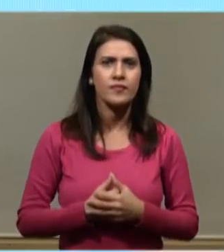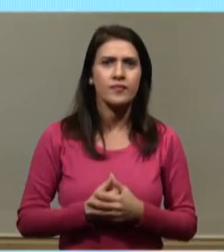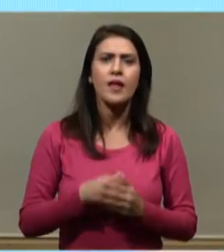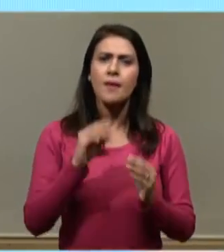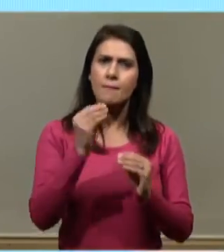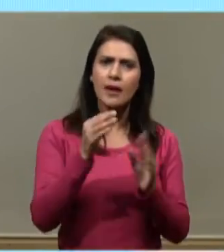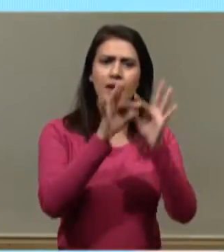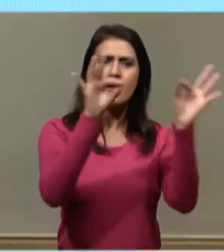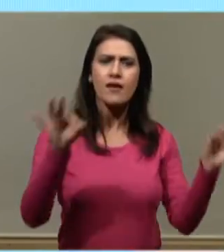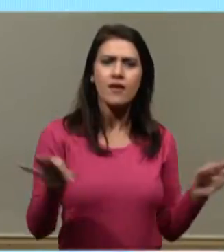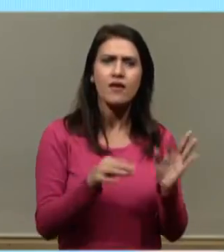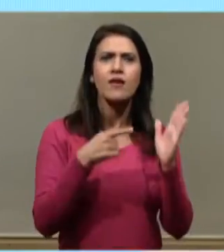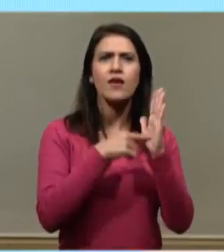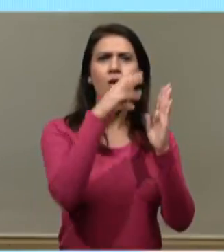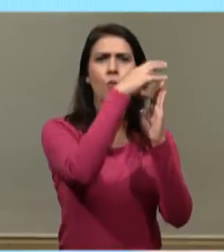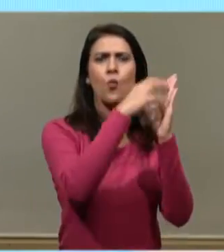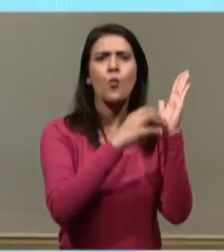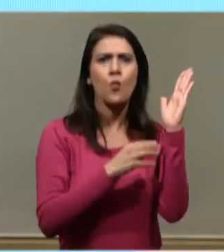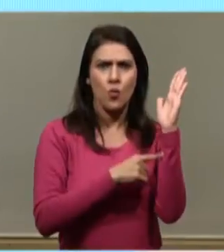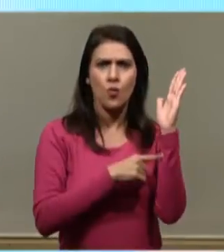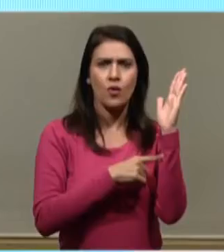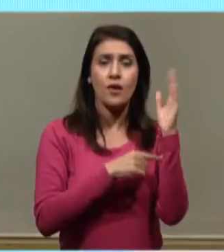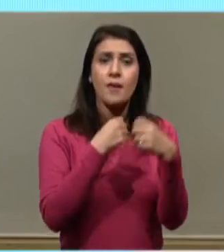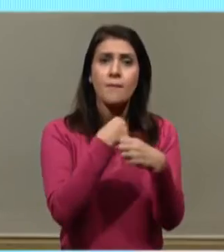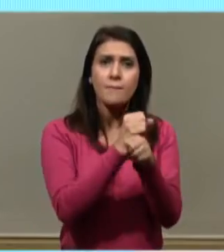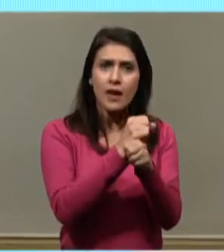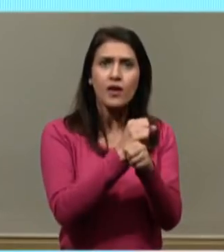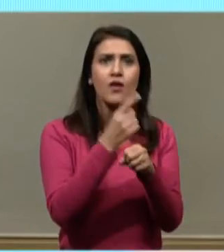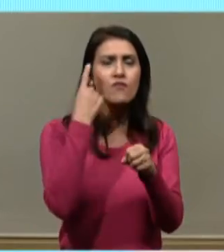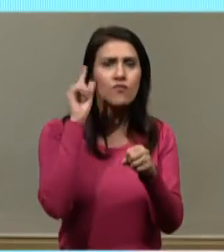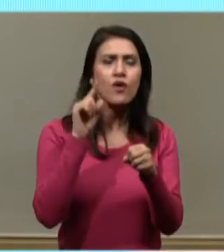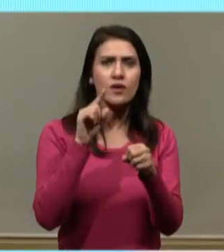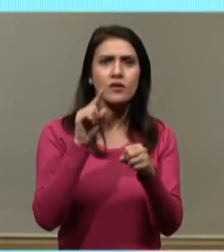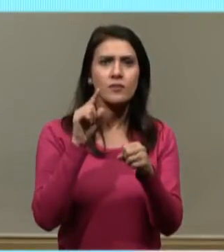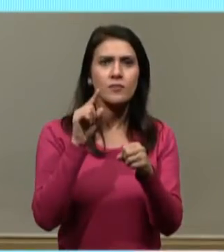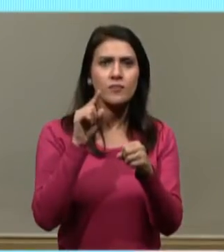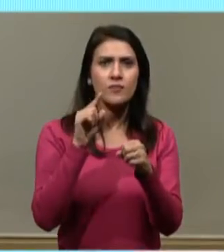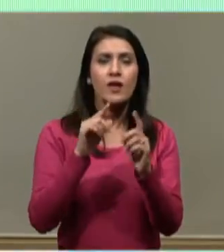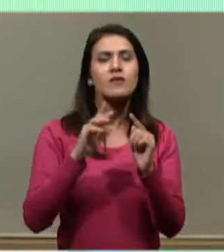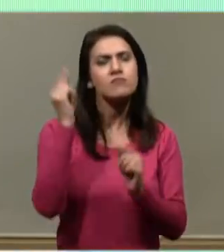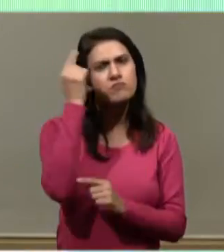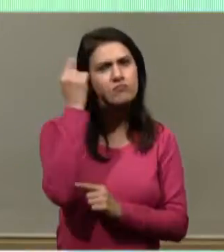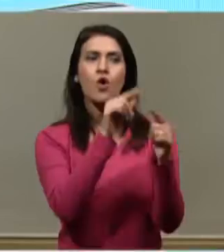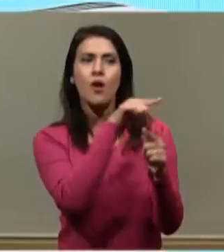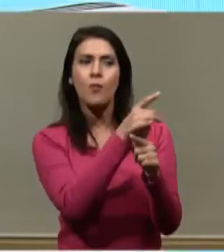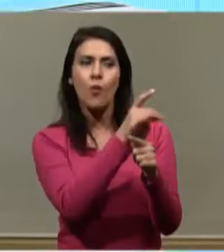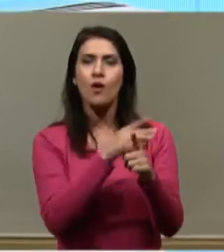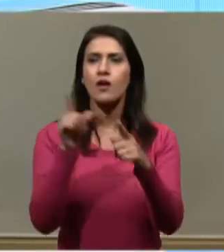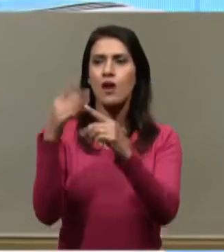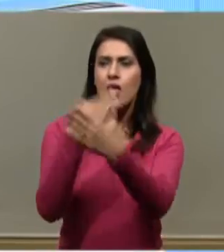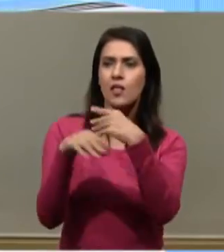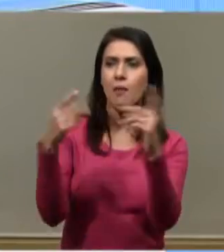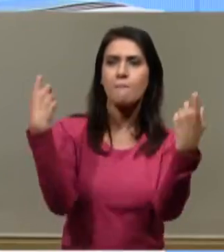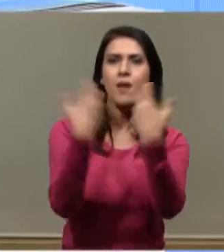framework where accessibility measures are already incorporated rather than as an afterthought? नित्या, I wanted to